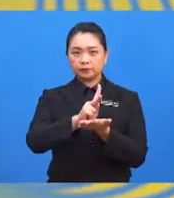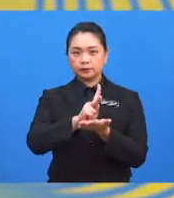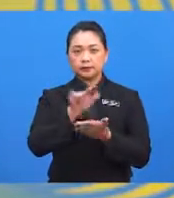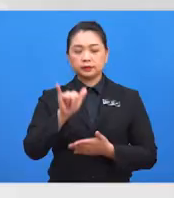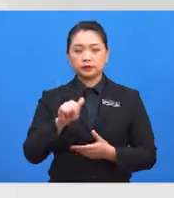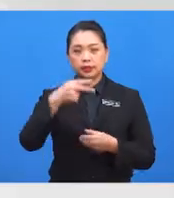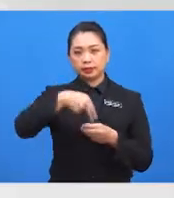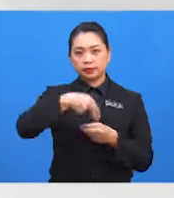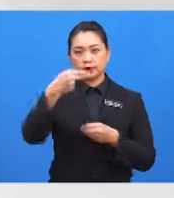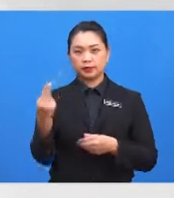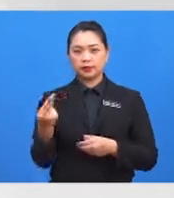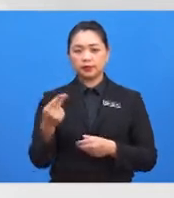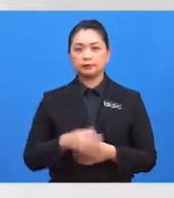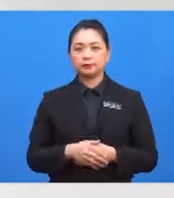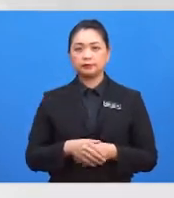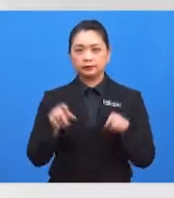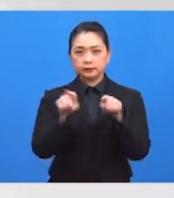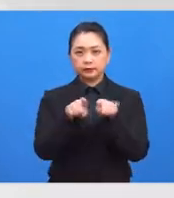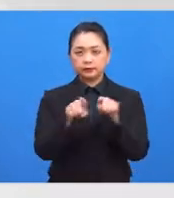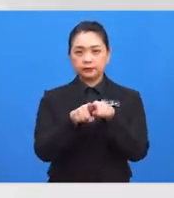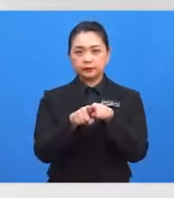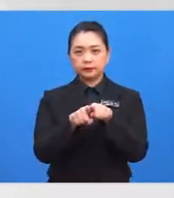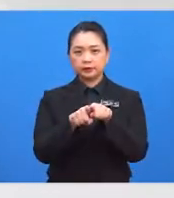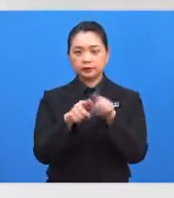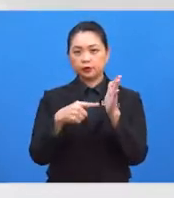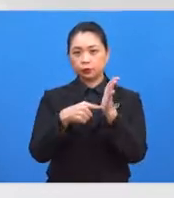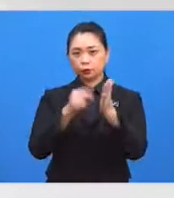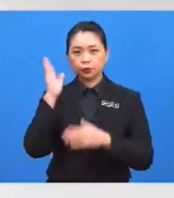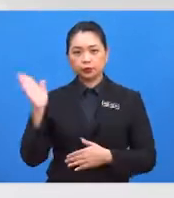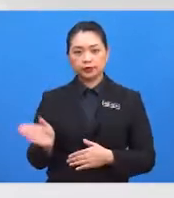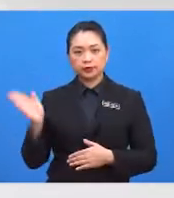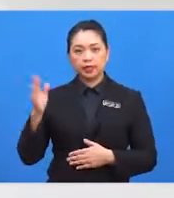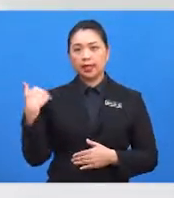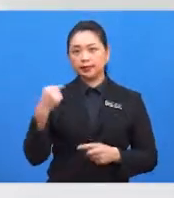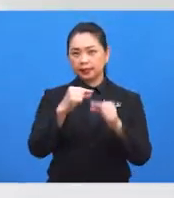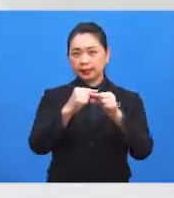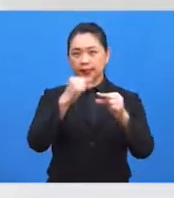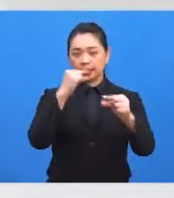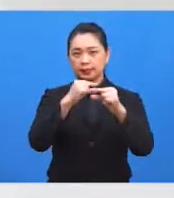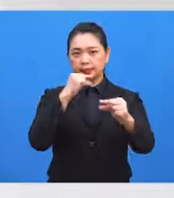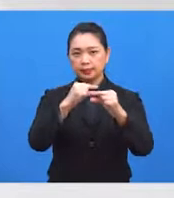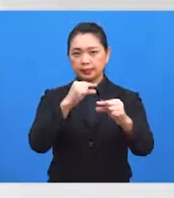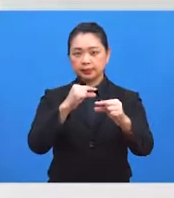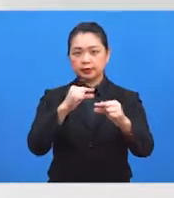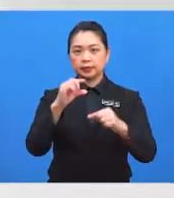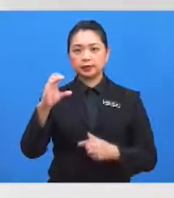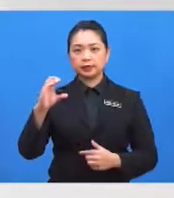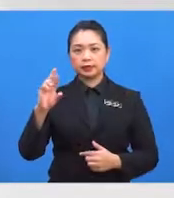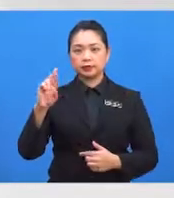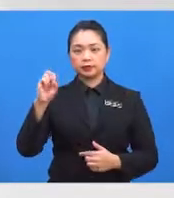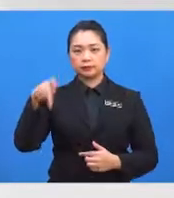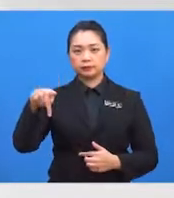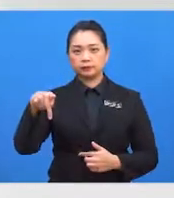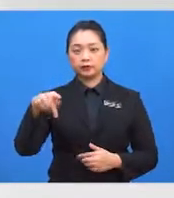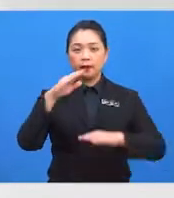anda hasilkan. Seperti yang dipaparkan, kita dapat lihat garisan crop mark atau trademark berada